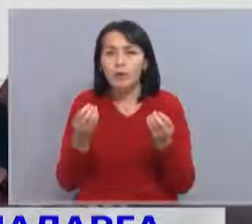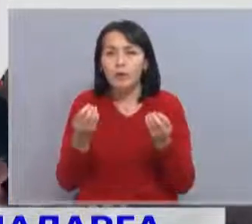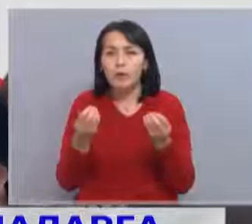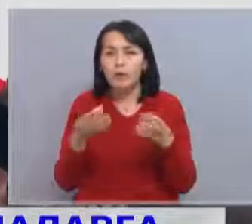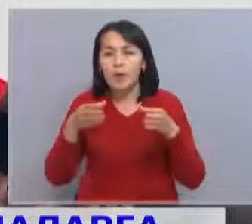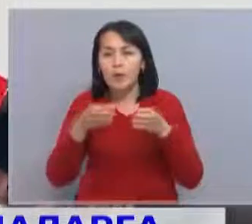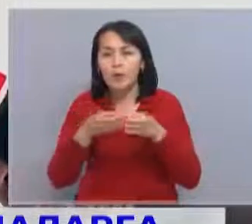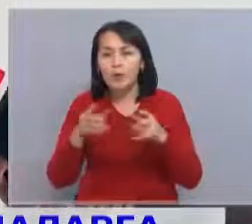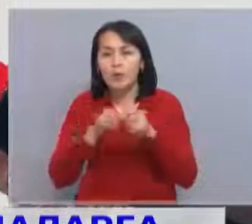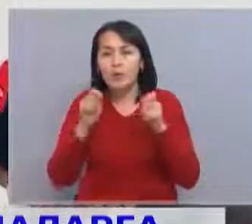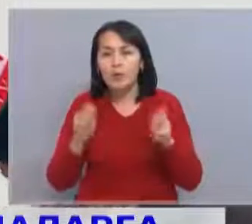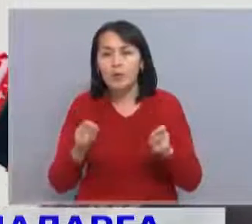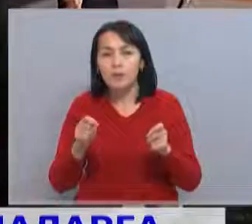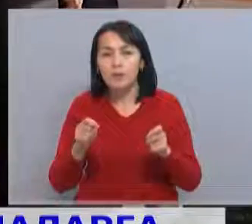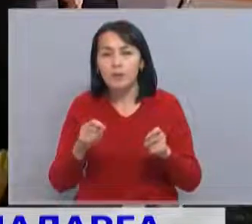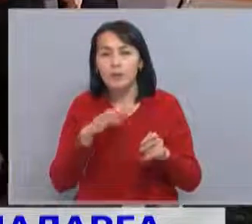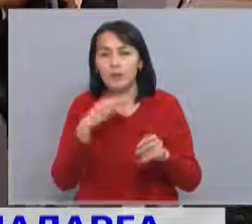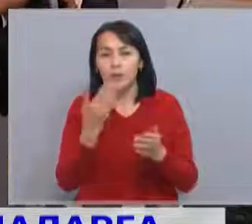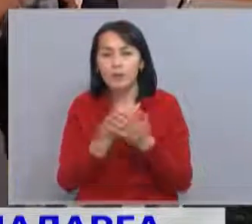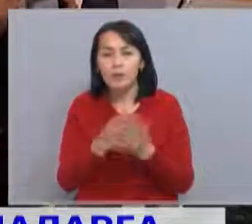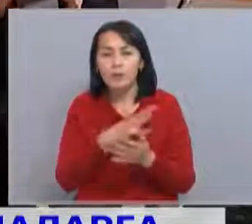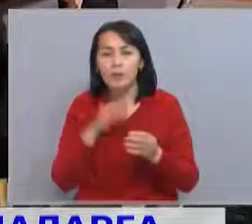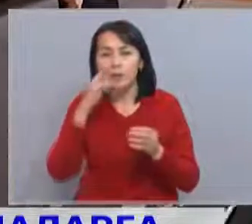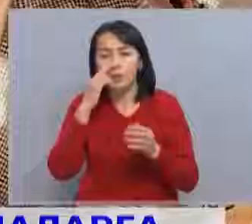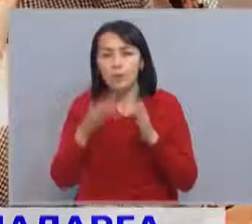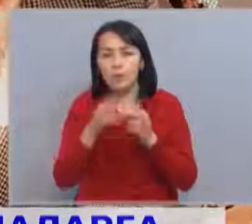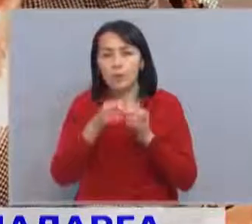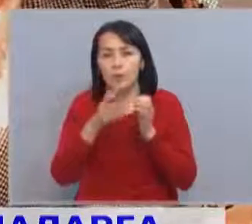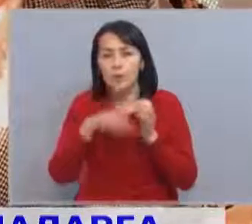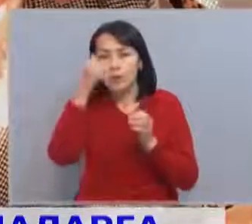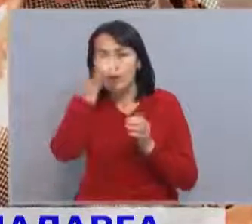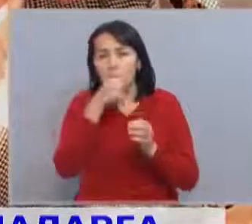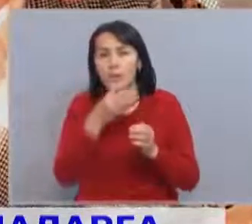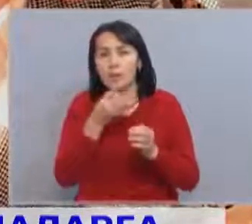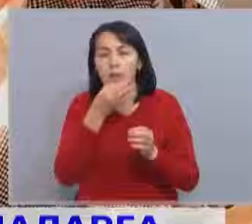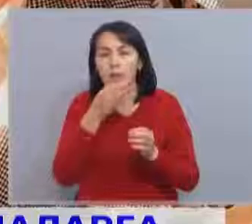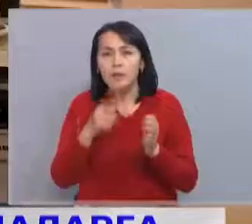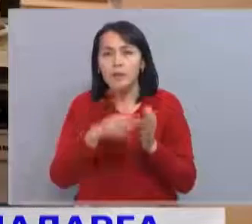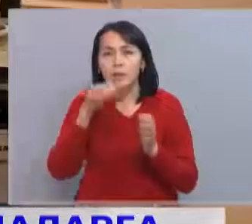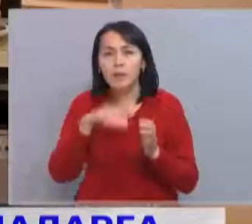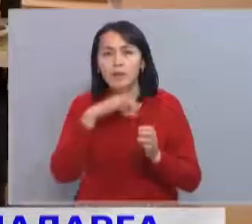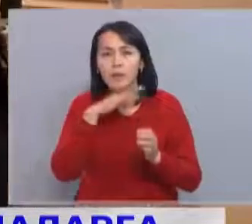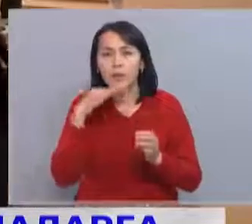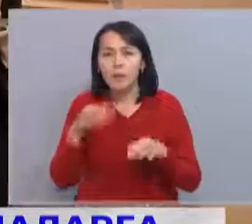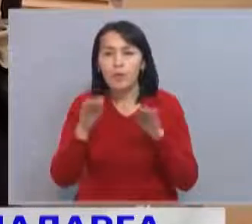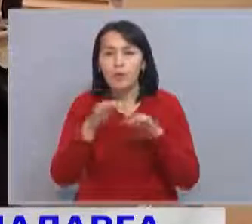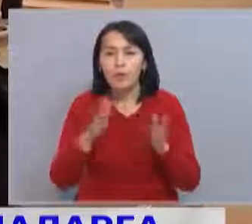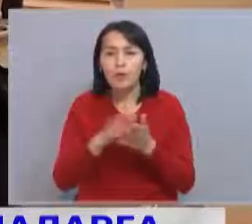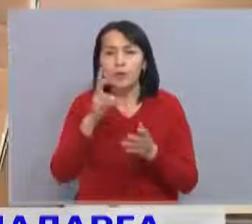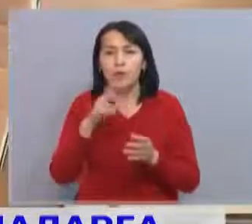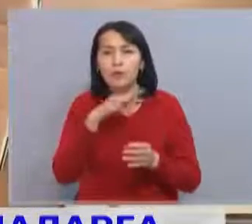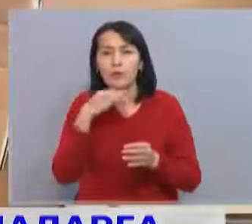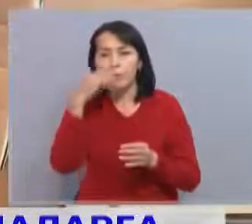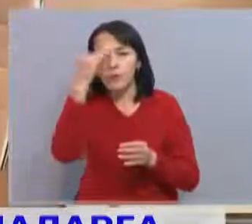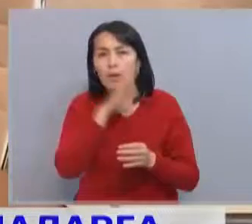тағы кружоктар ашылса екен деген сияқты. Шымкентте 18 жасқа толмаған 7 мыңнан аса бала бар, ал одақтың қалалық филиалына 200-ден аса